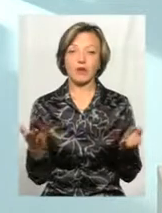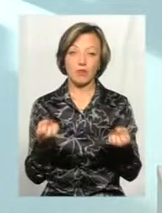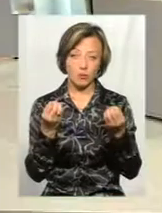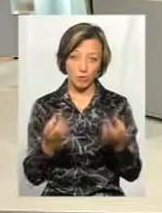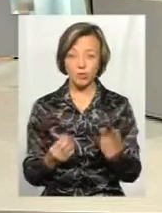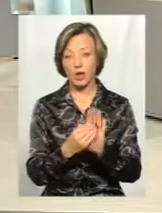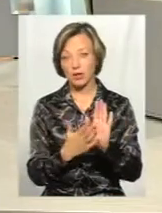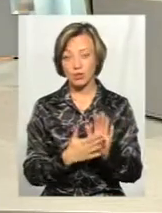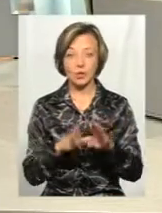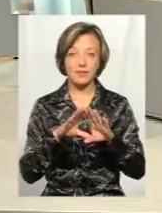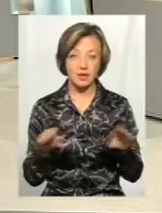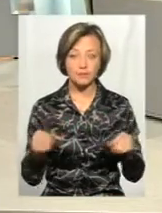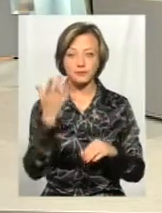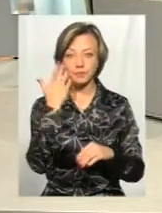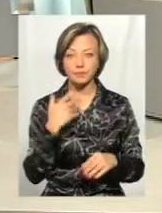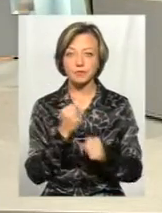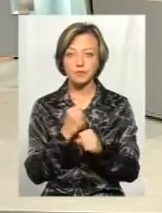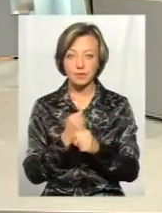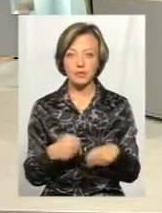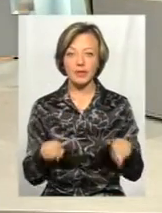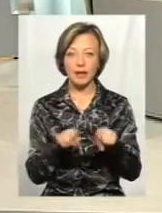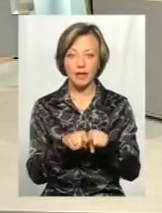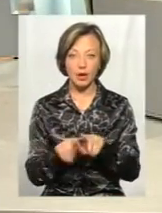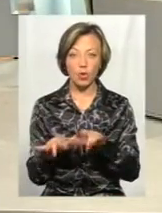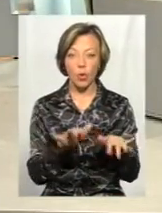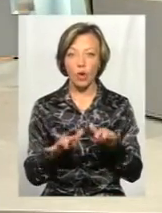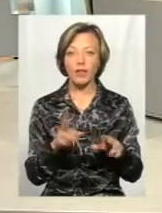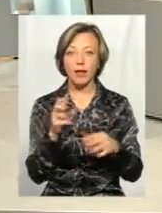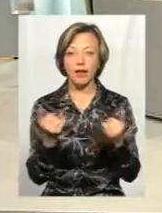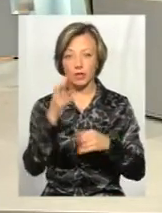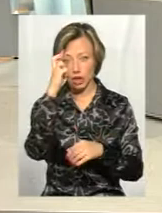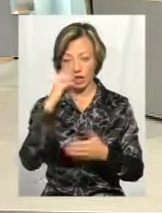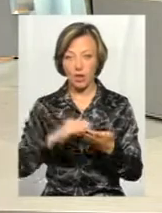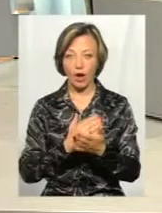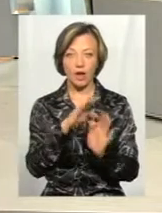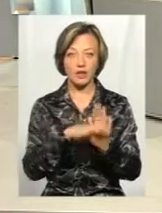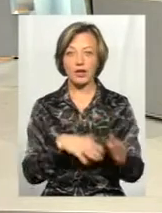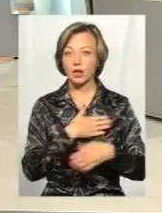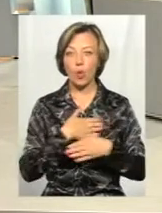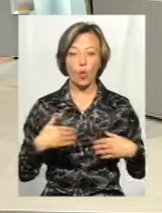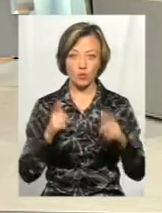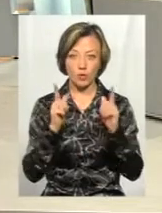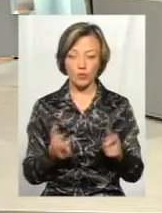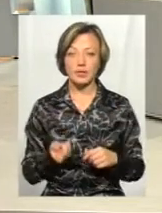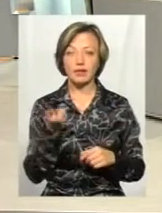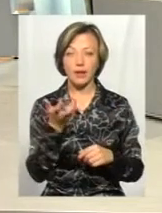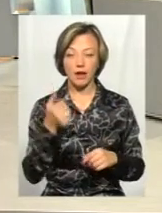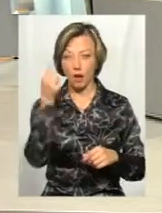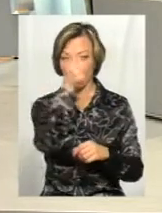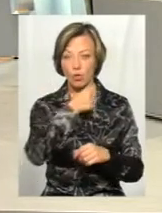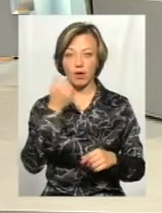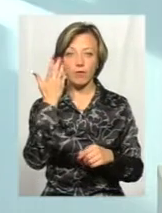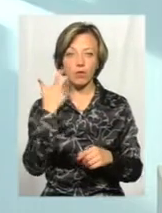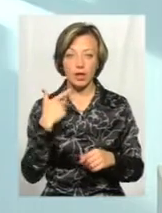просто реєструє і все. Коли ж ми зробимо такий крок, на який Держгеокадастр не хоче свідомо йти вже декілька років,